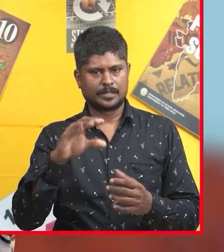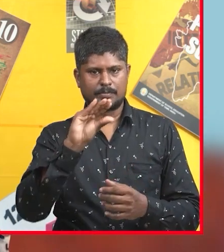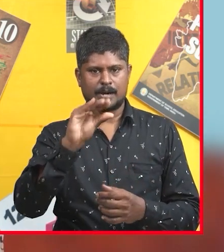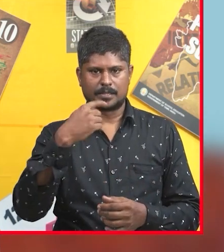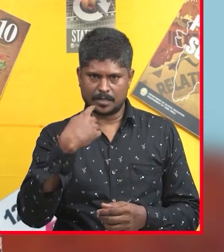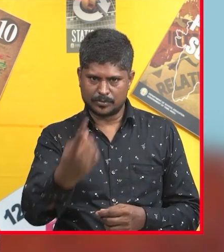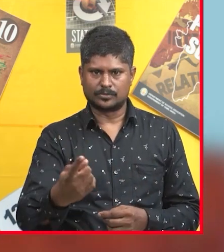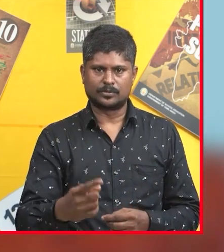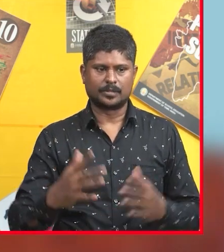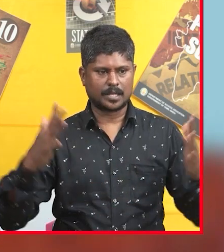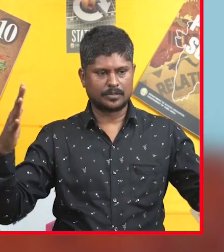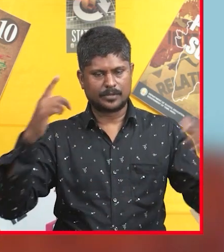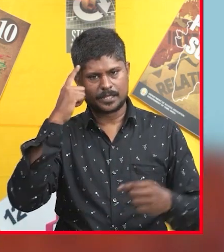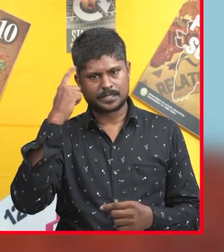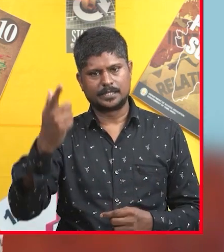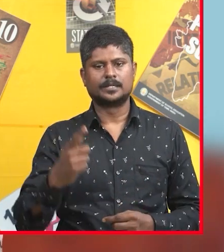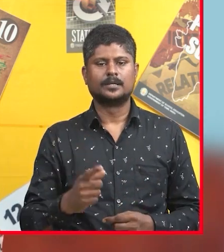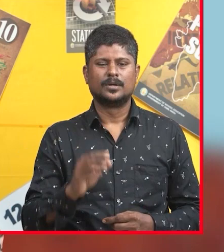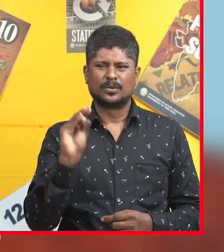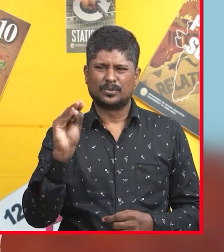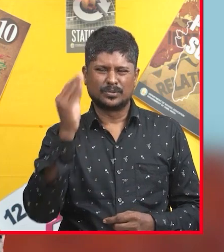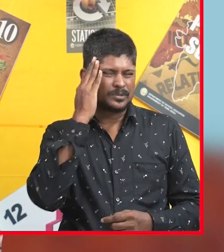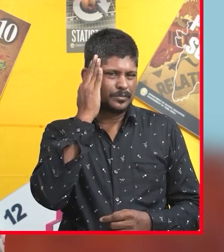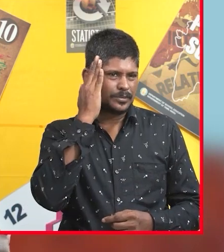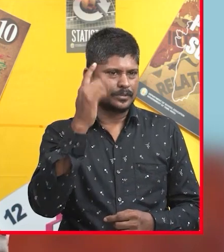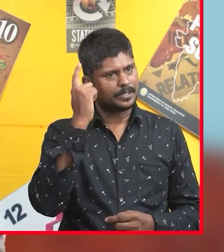இன்னைக்கு நிறைய செய்திகளை பார்த்தோம், எல்லாமே உங்களுக்கு